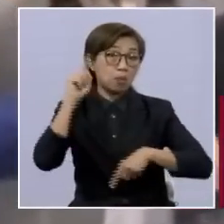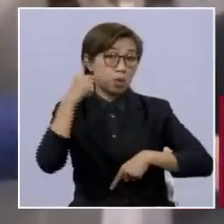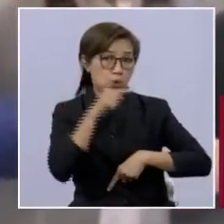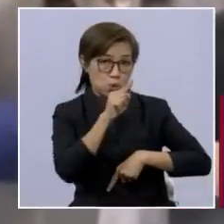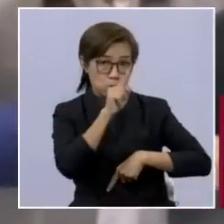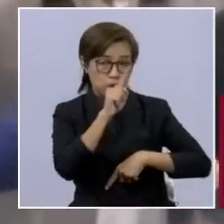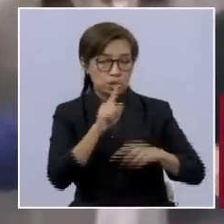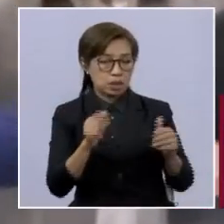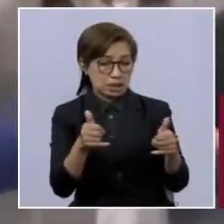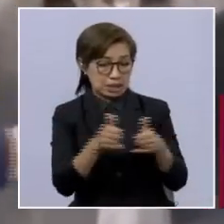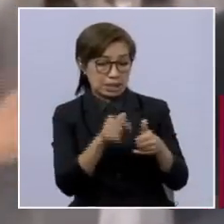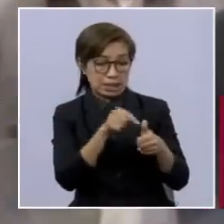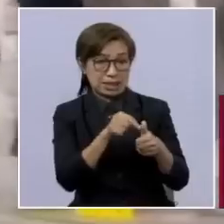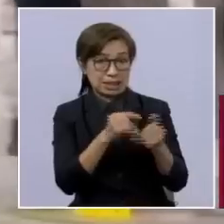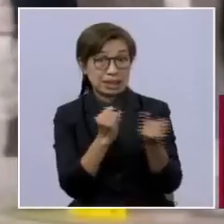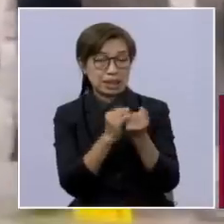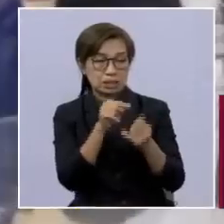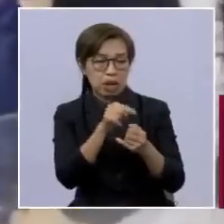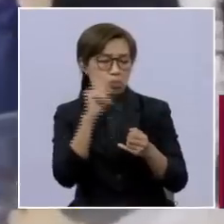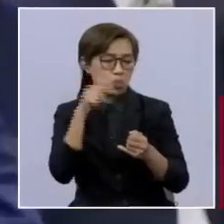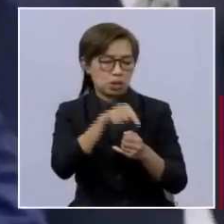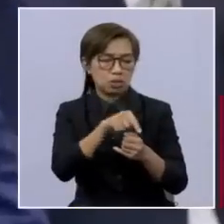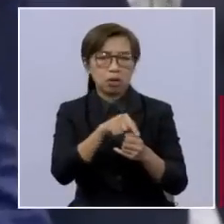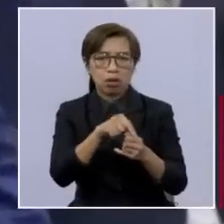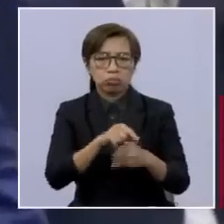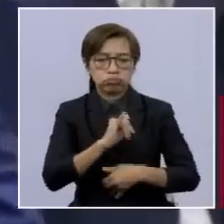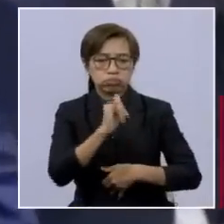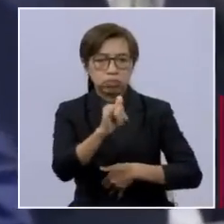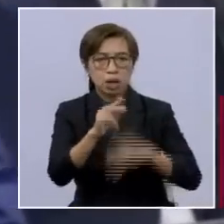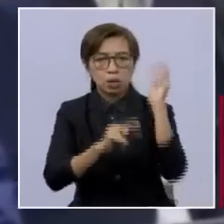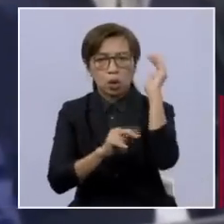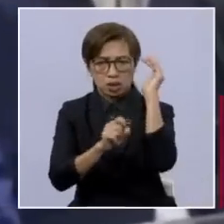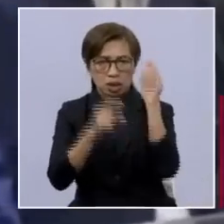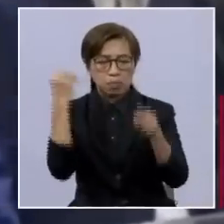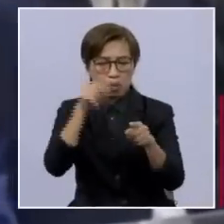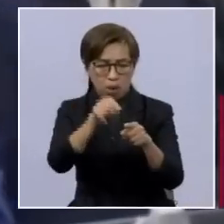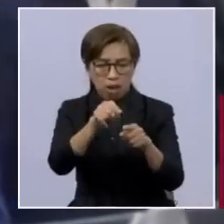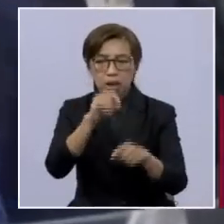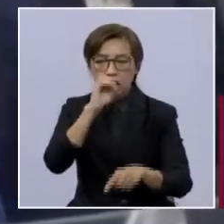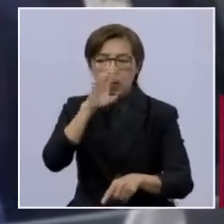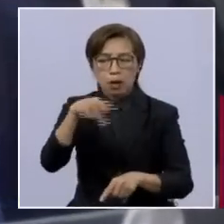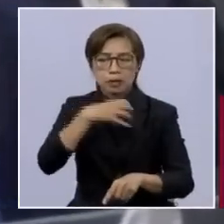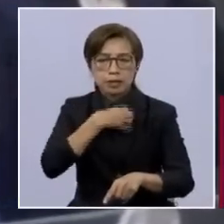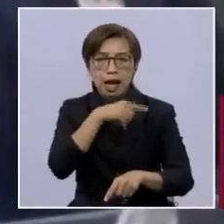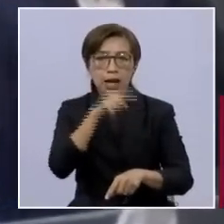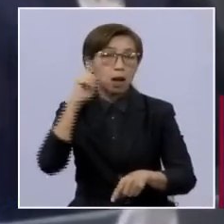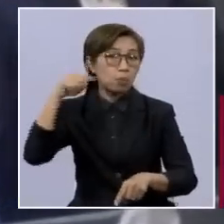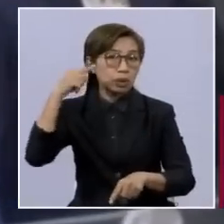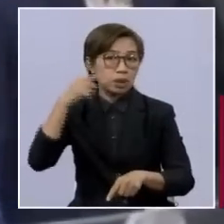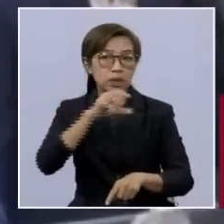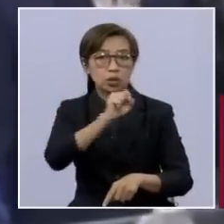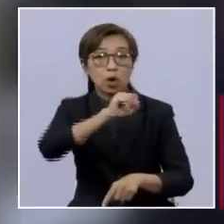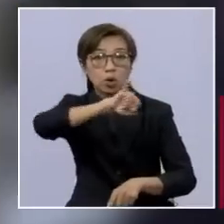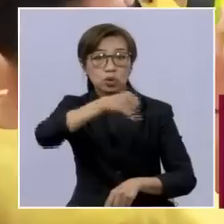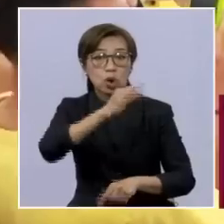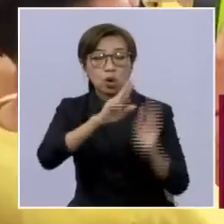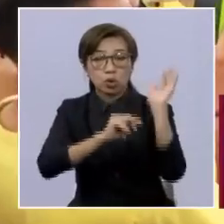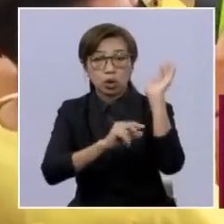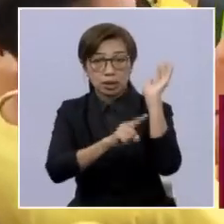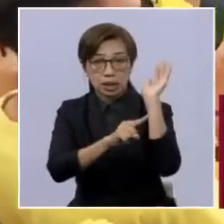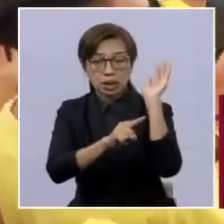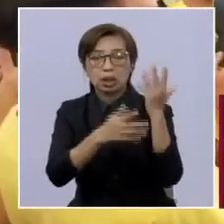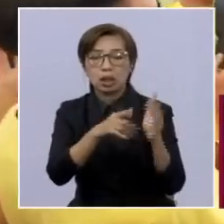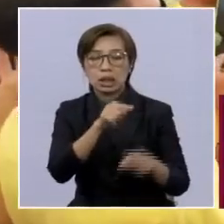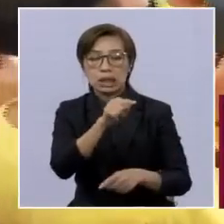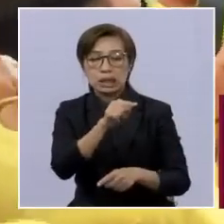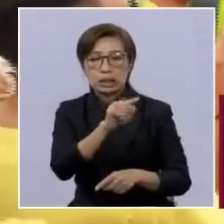ที่นครศรีธรรมราชบ่อยในช่วงหลังนะคะแล้วก็มีความพยายามผลักดันเจ๊สุภาพขุนศรีสจเมืองคอนให้เข้ามาเสียบ